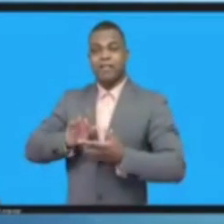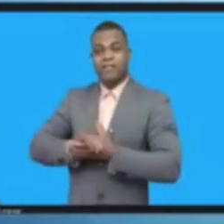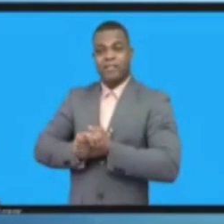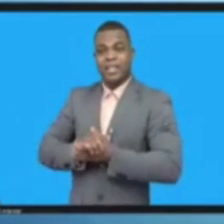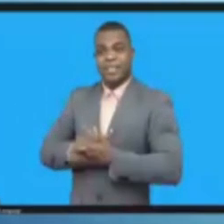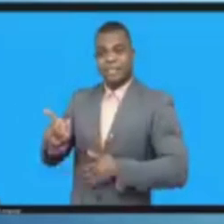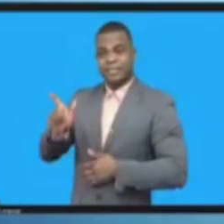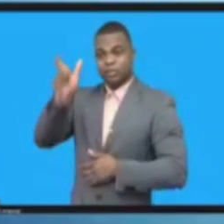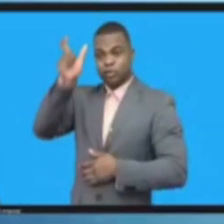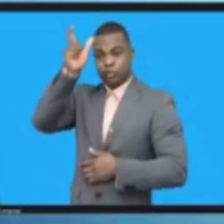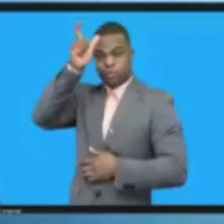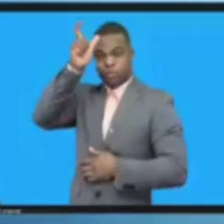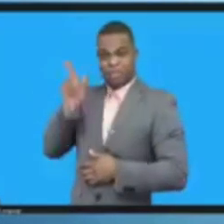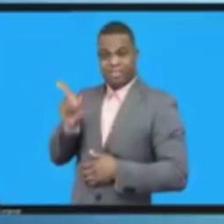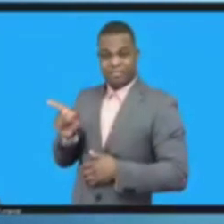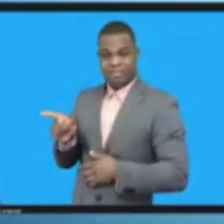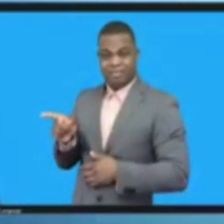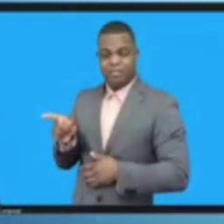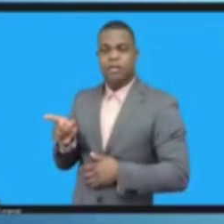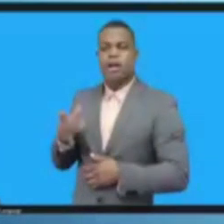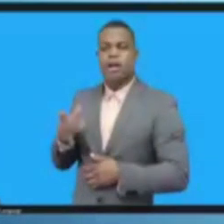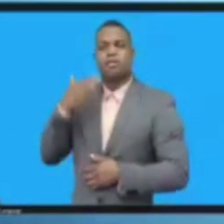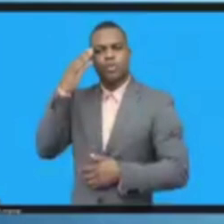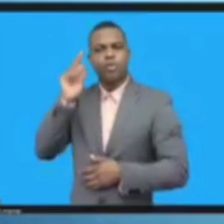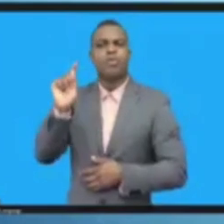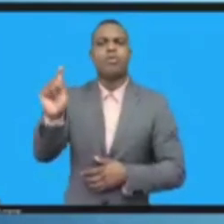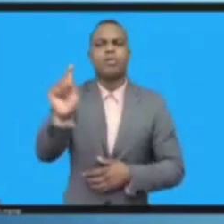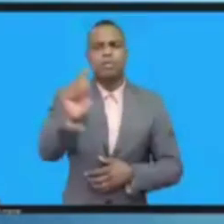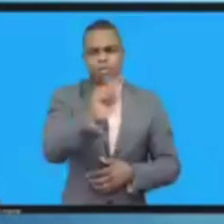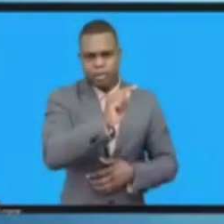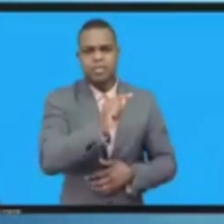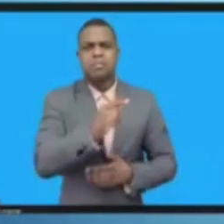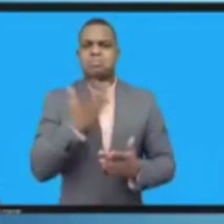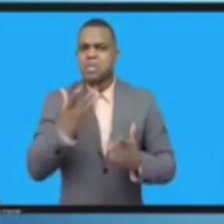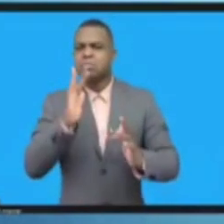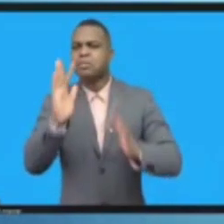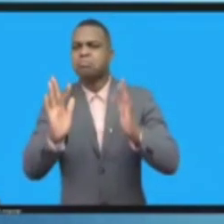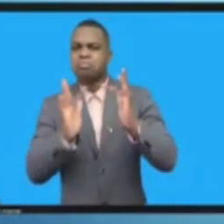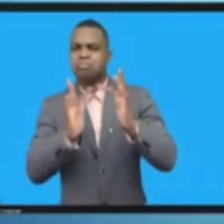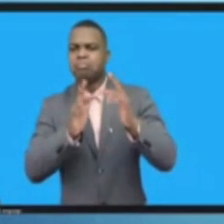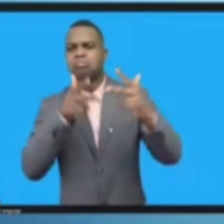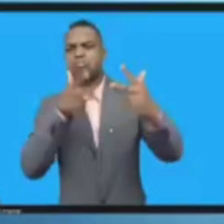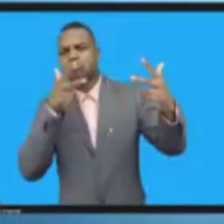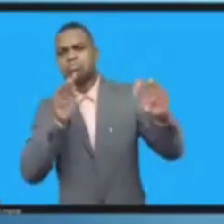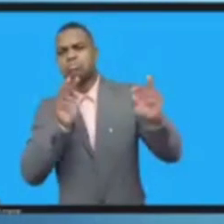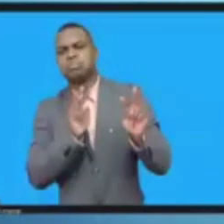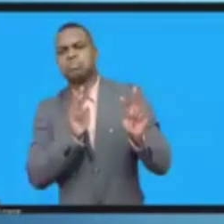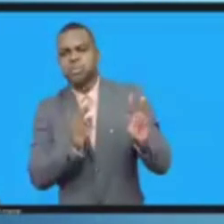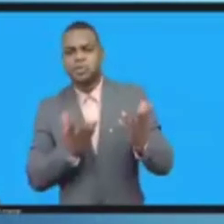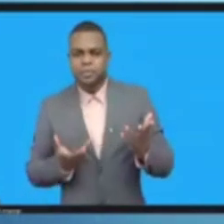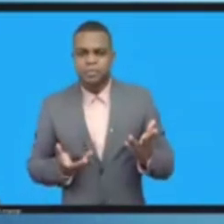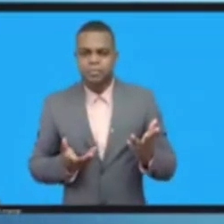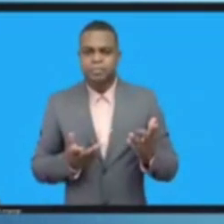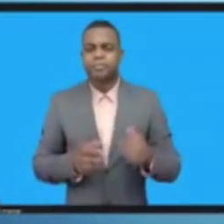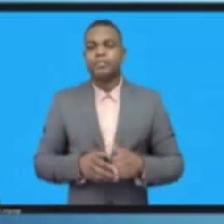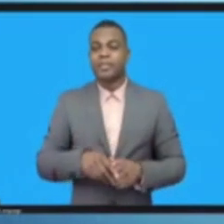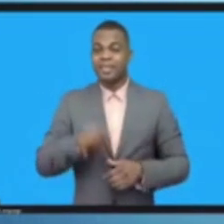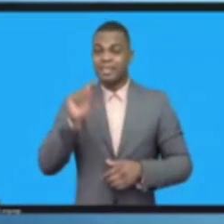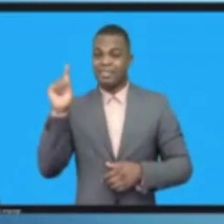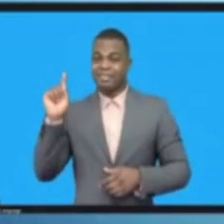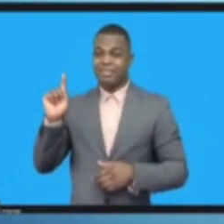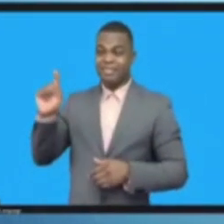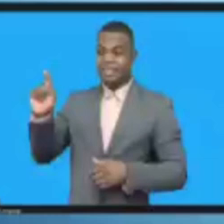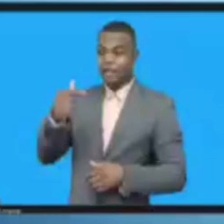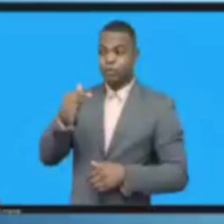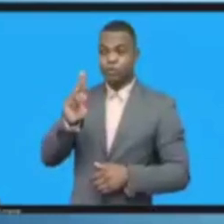occasion. C'est à cette occasion-là, du moins de mémoire, que l'optimisme qui a